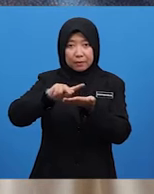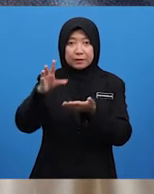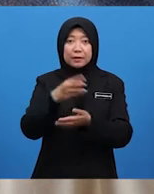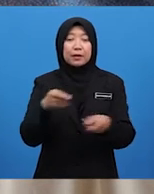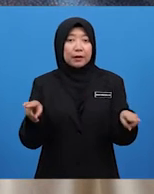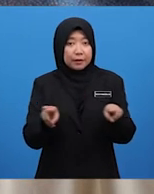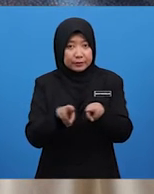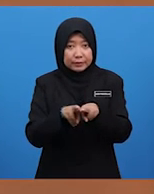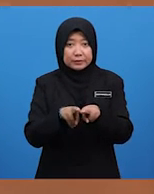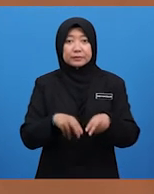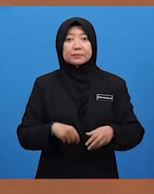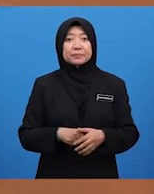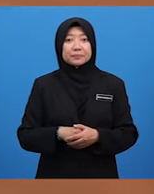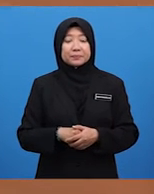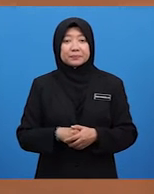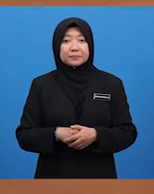rata.